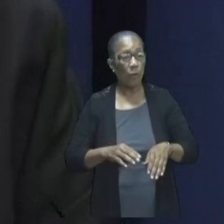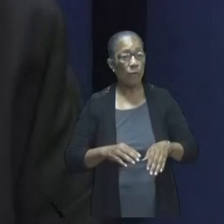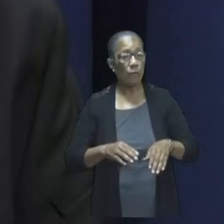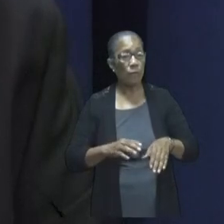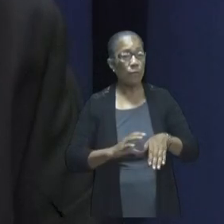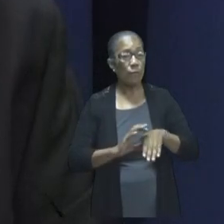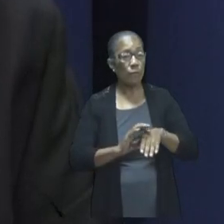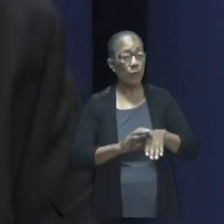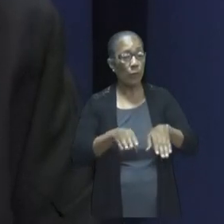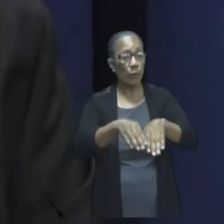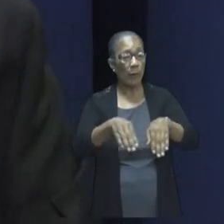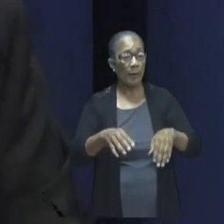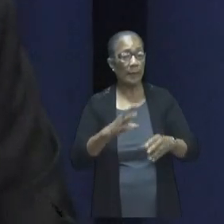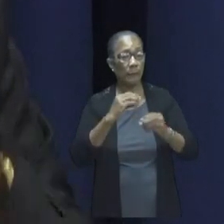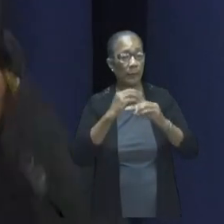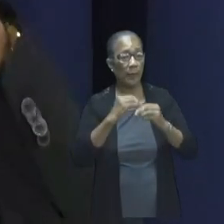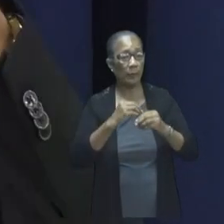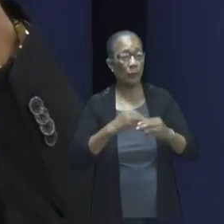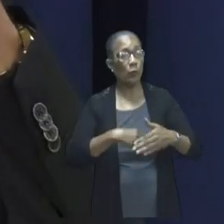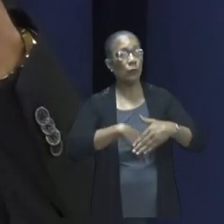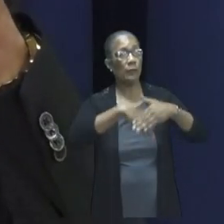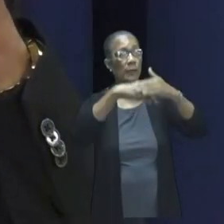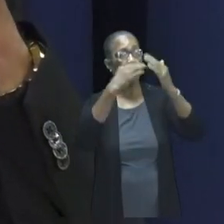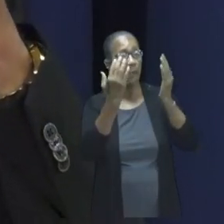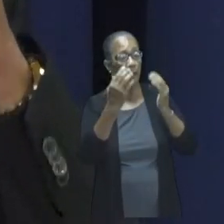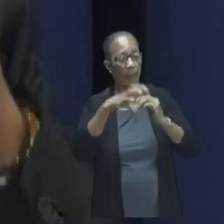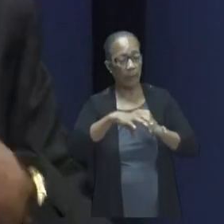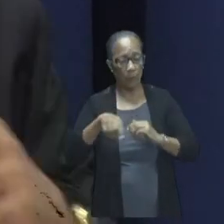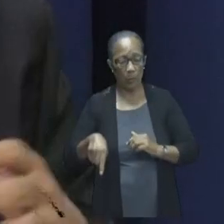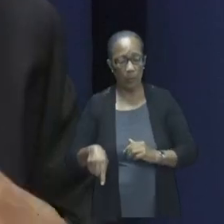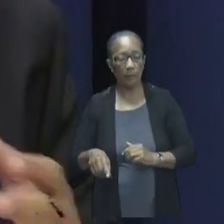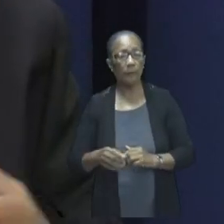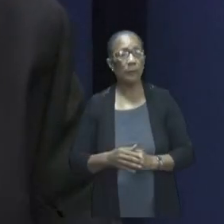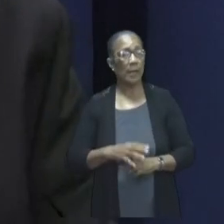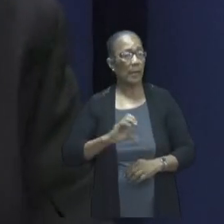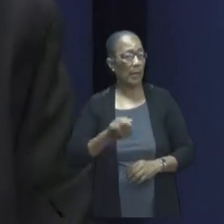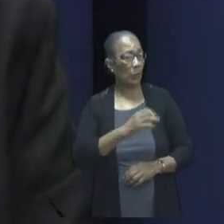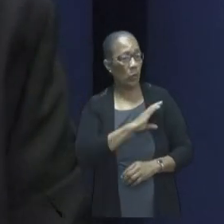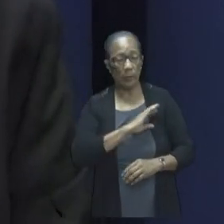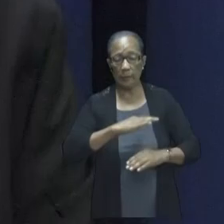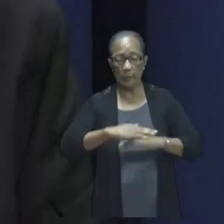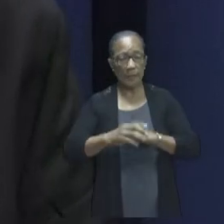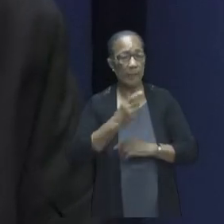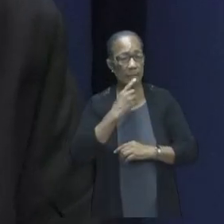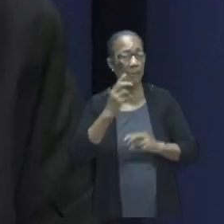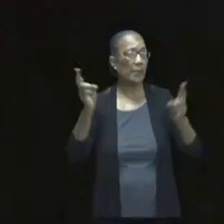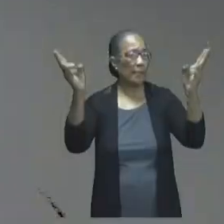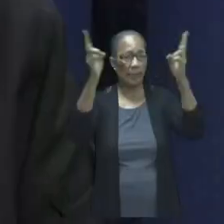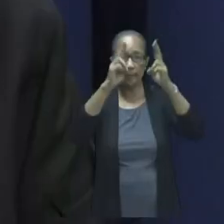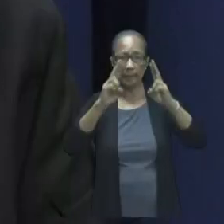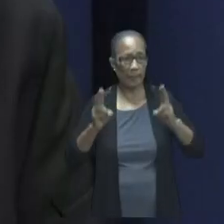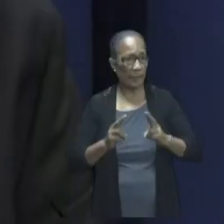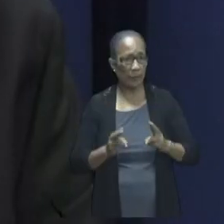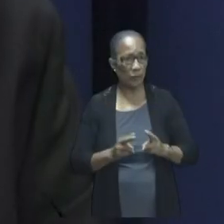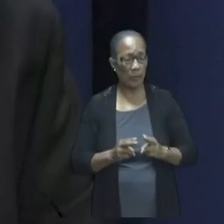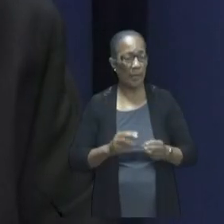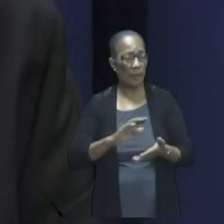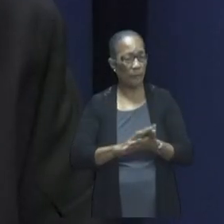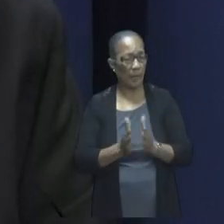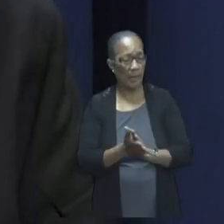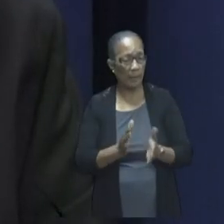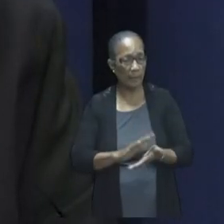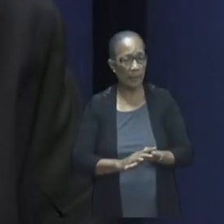over carbon kredieten we kunnen ook als land niet zeggen als ik kan niet als we internationaal gaan gaan verhandelen